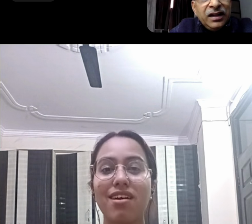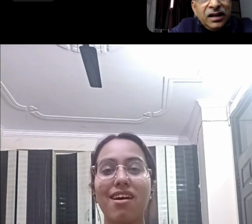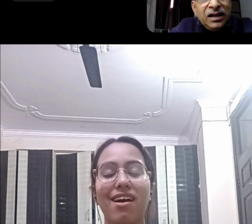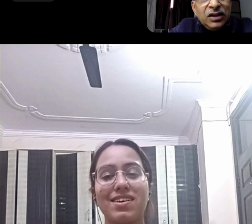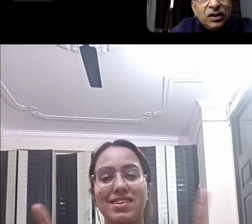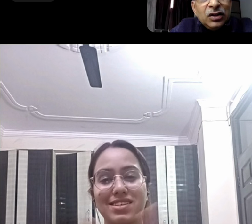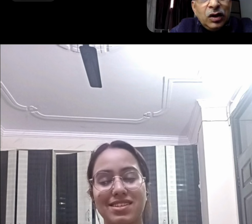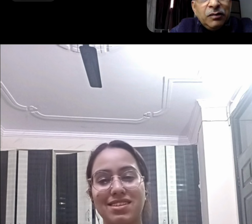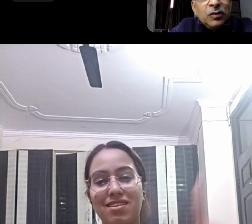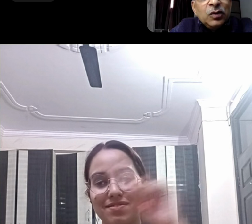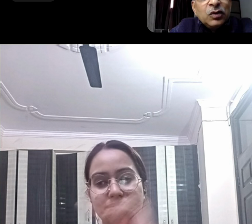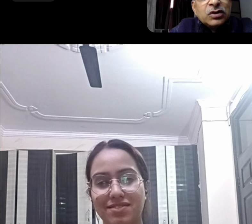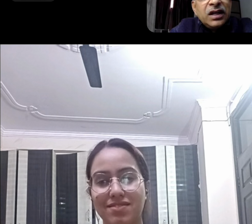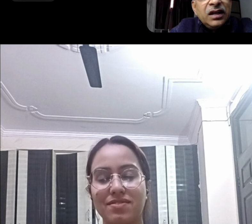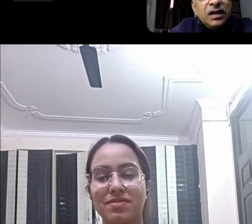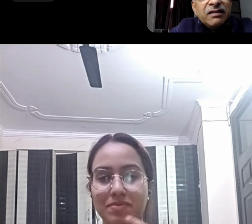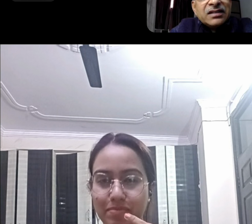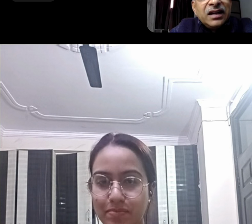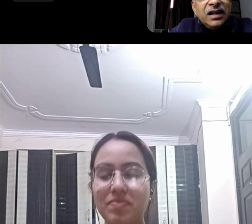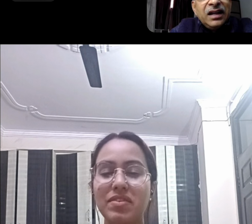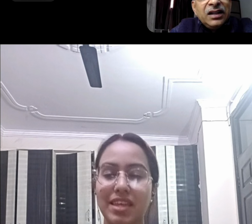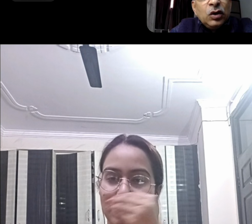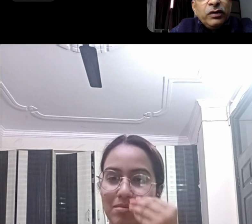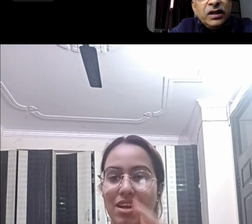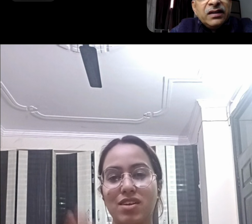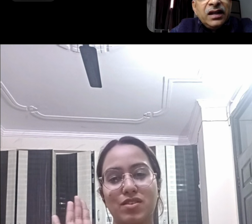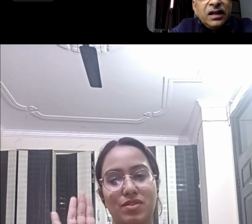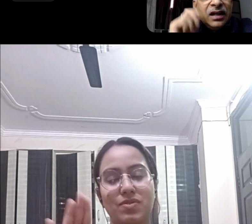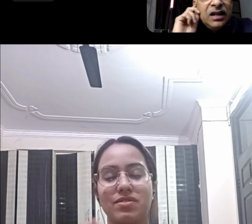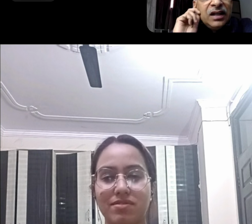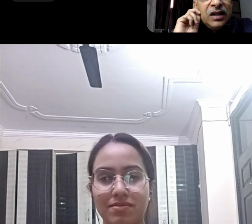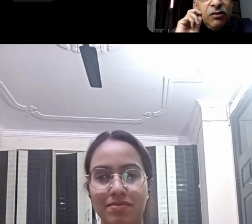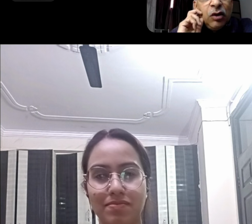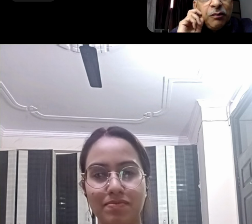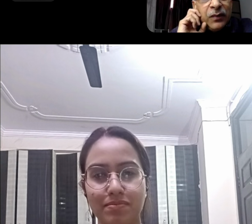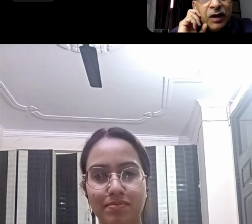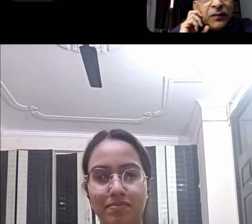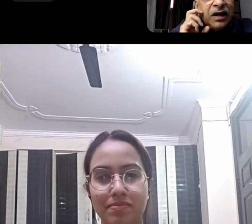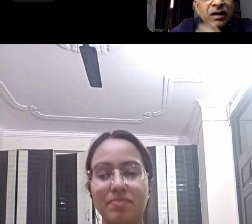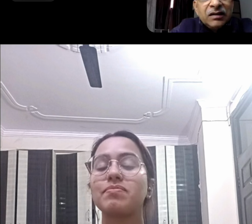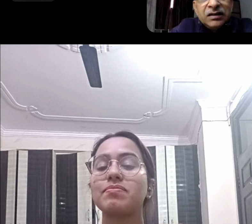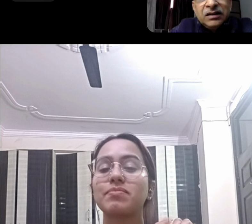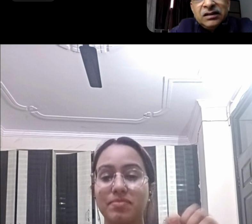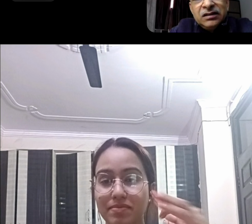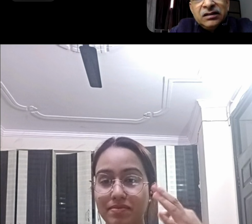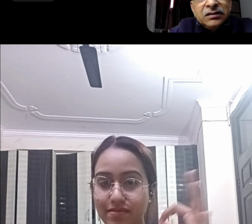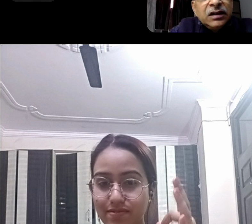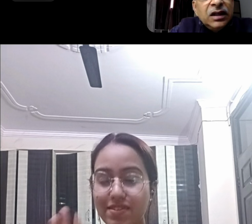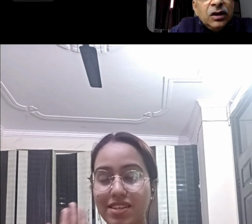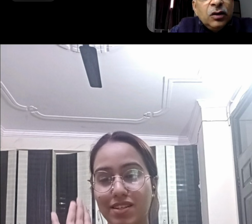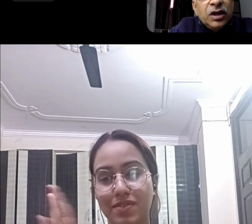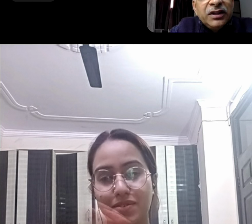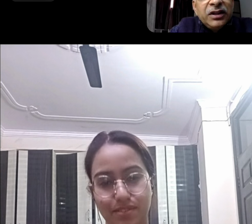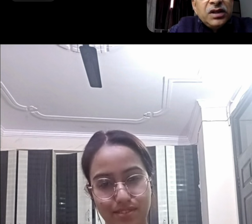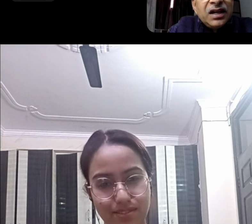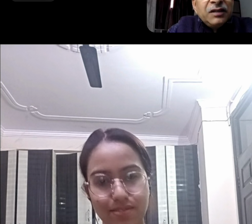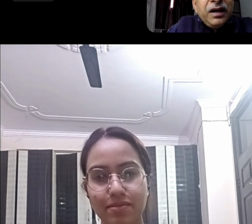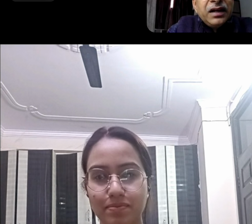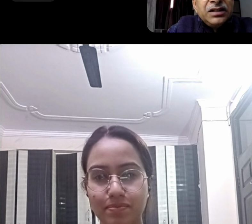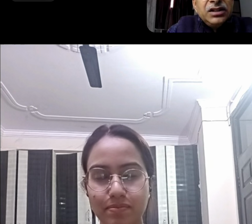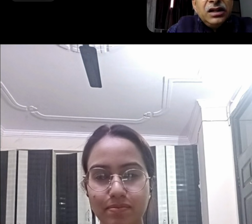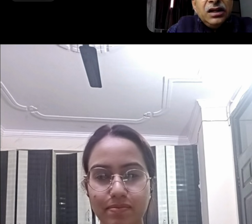के लिए, तो हम उससे रिक्वेस्ट करेंगे ध्रुवी से कि वो अपना उनकी मदद